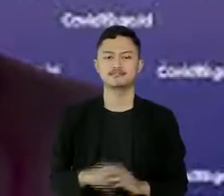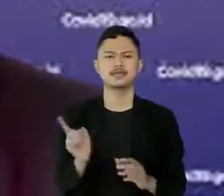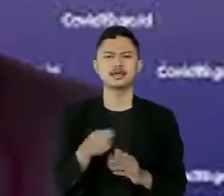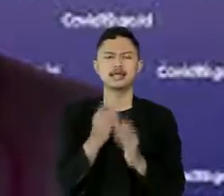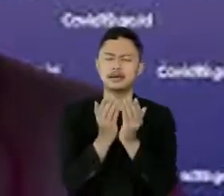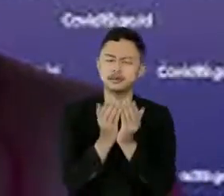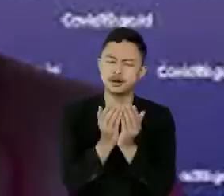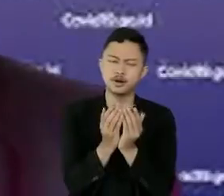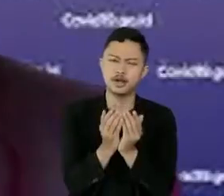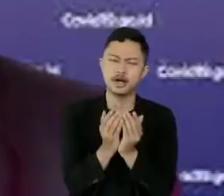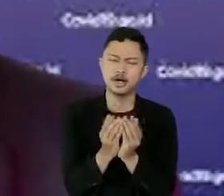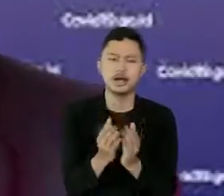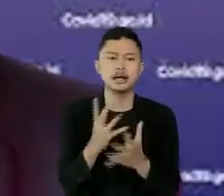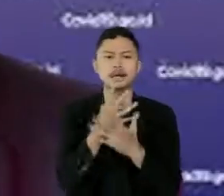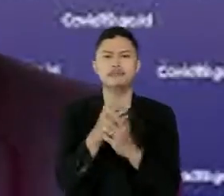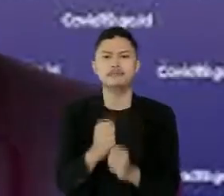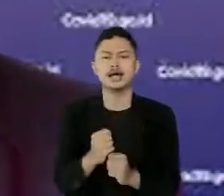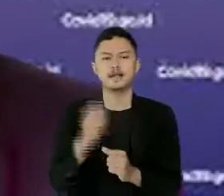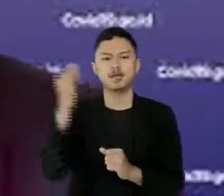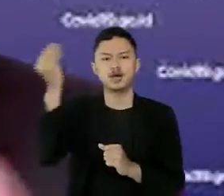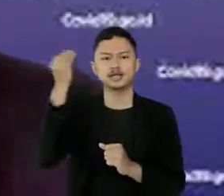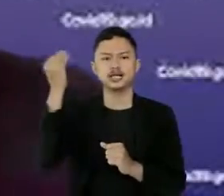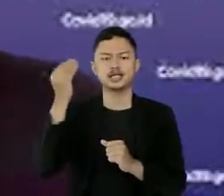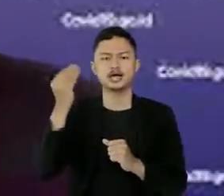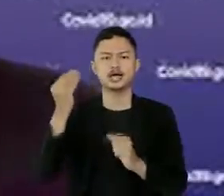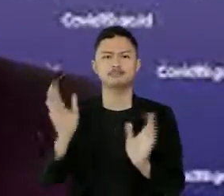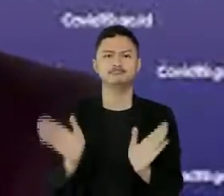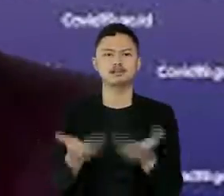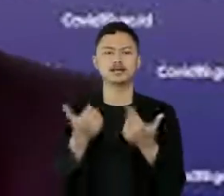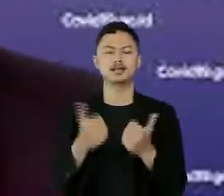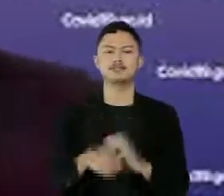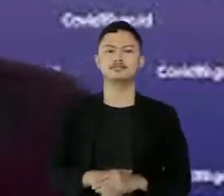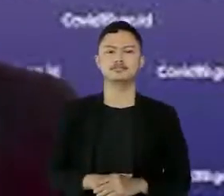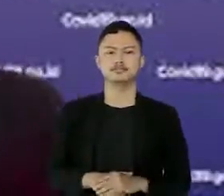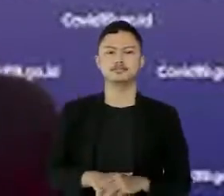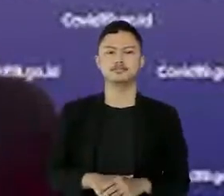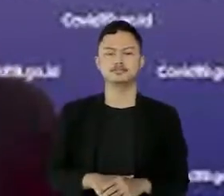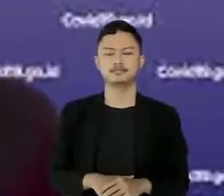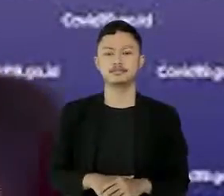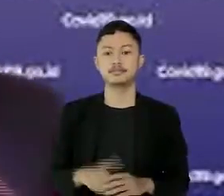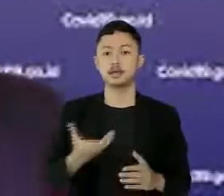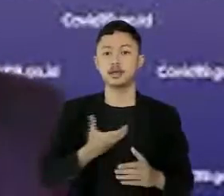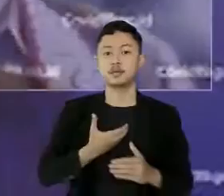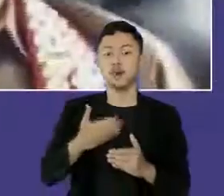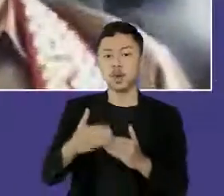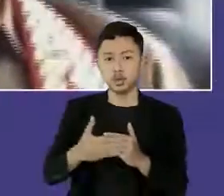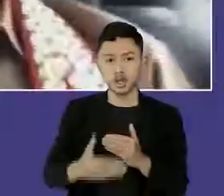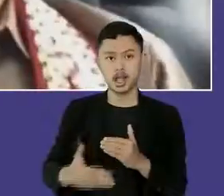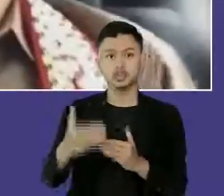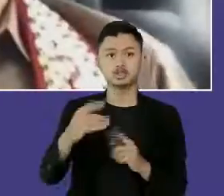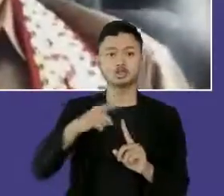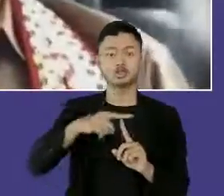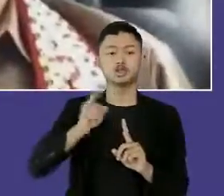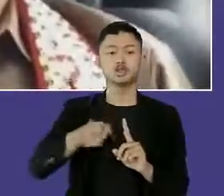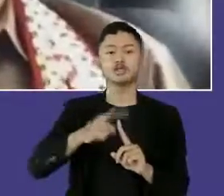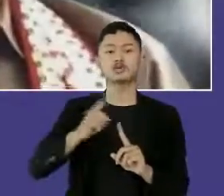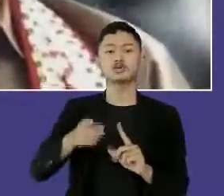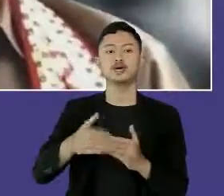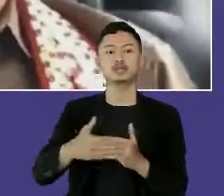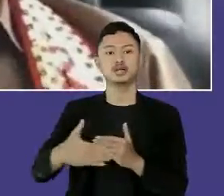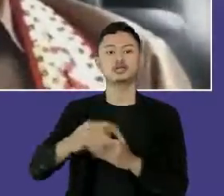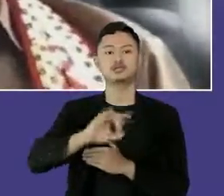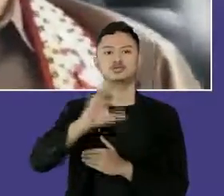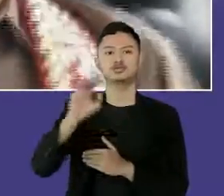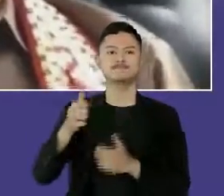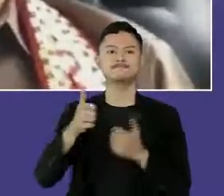kita doakan sektor pariwisata bangkit. Pak Menteri silahkan apabila mau lanjut dengan tugas-tugas